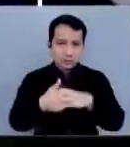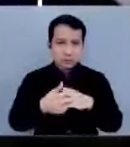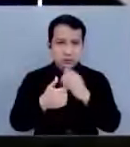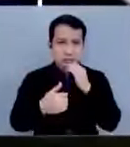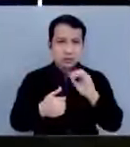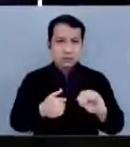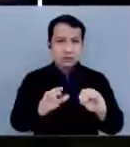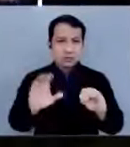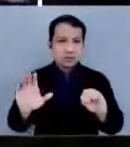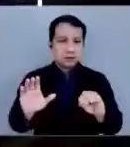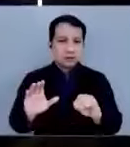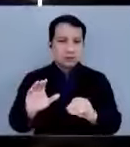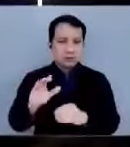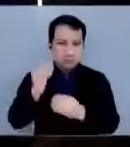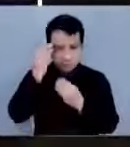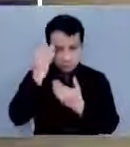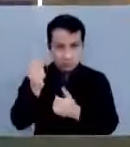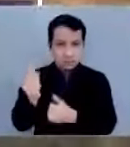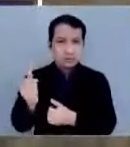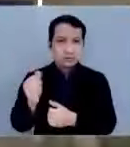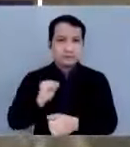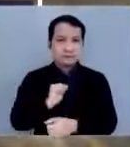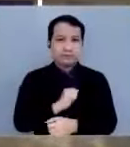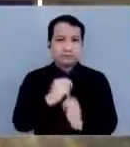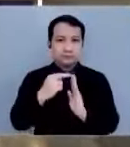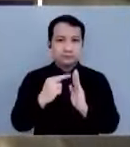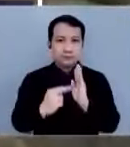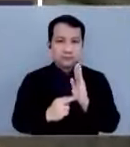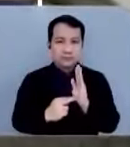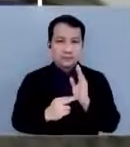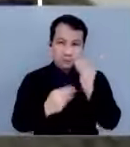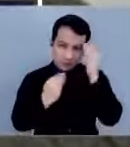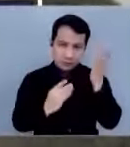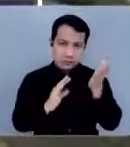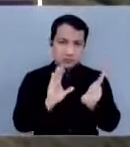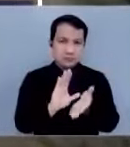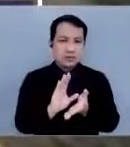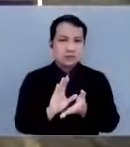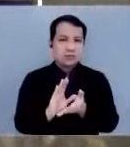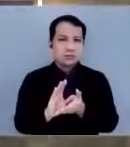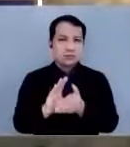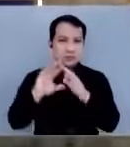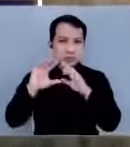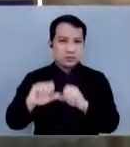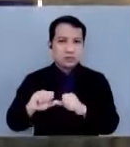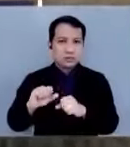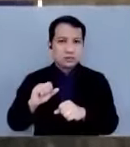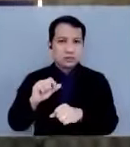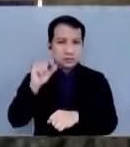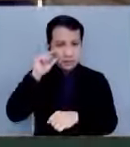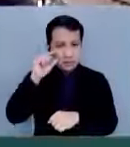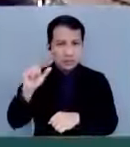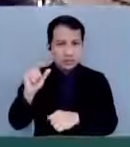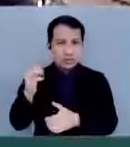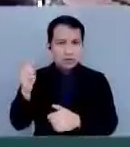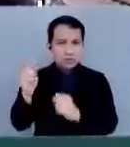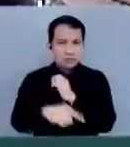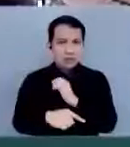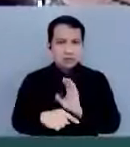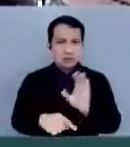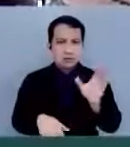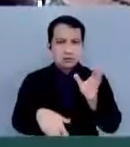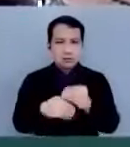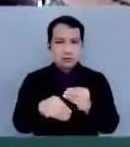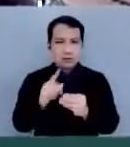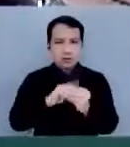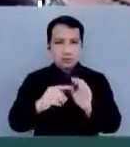Quiboloy, susunod siya sa Senate rules. Paglilinaw pa niya, pinaaareso si Quiboloy hindi para parusahan, kundi para humarap